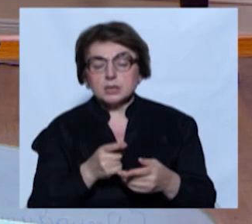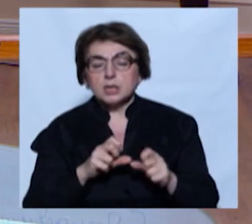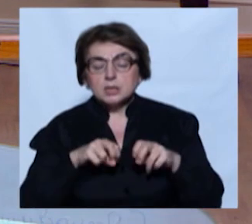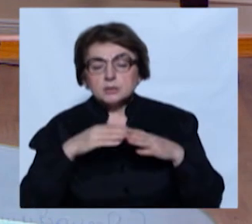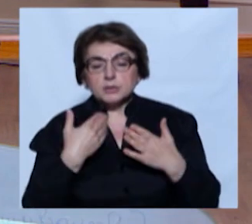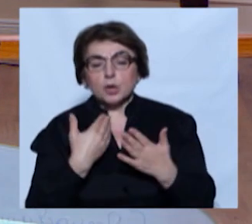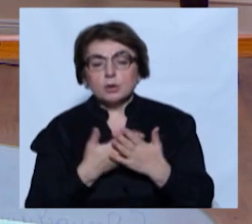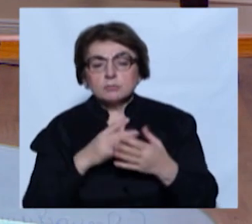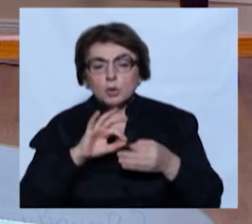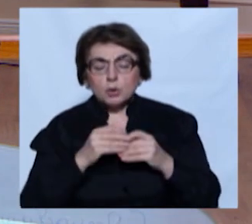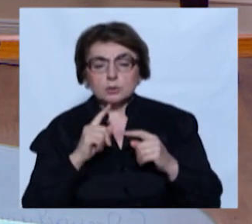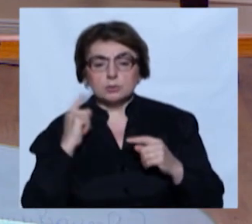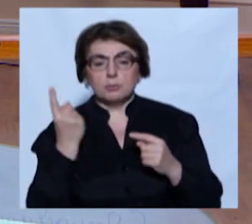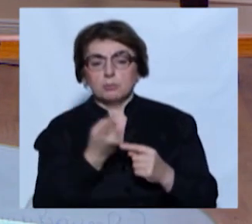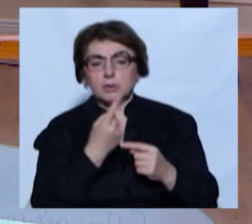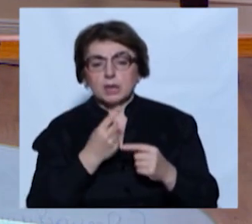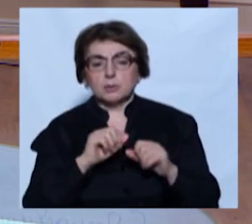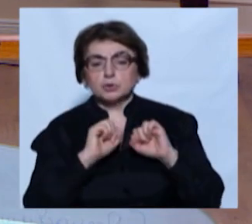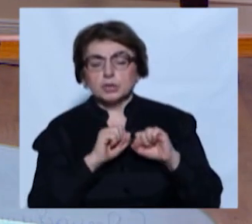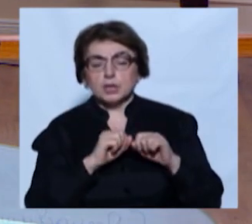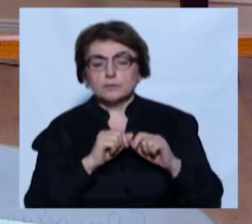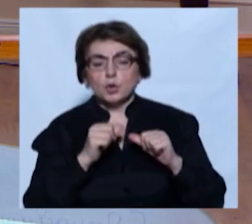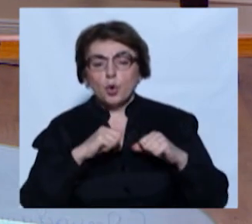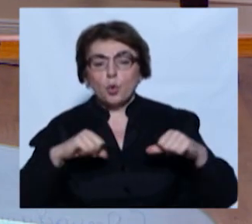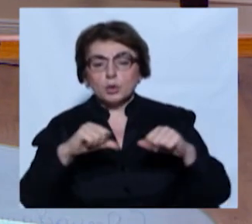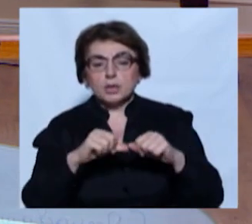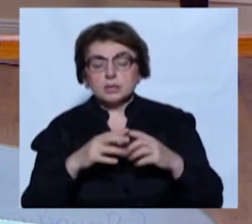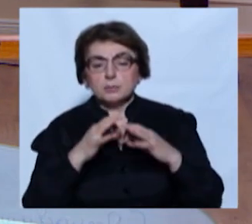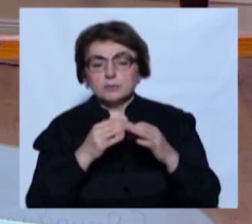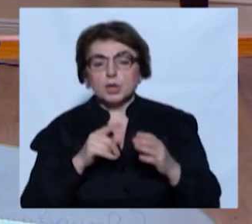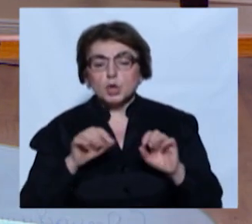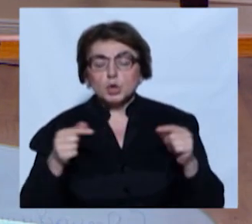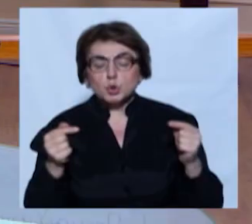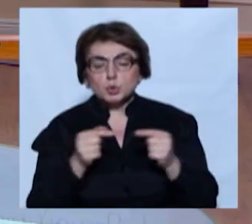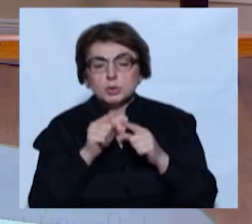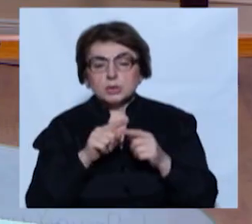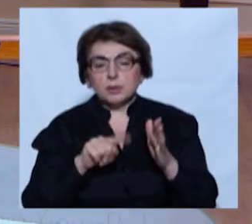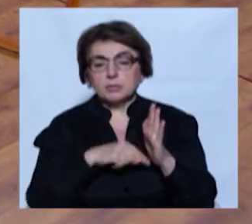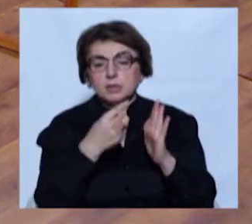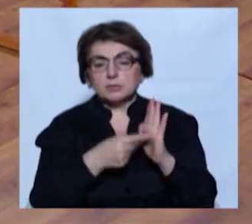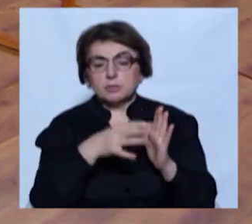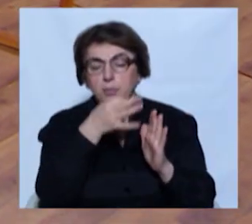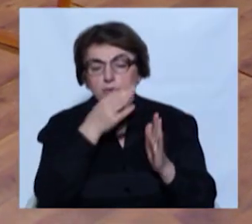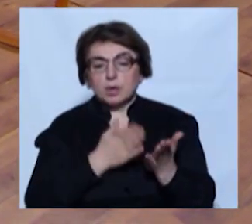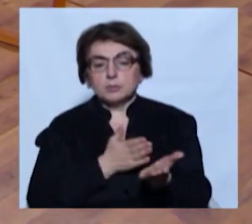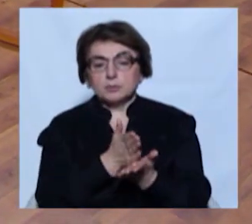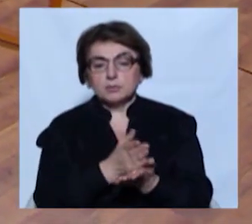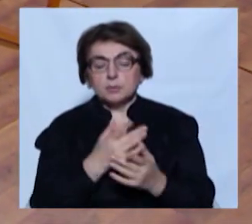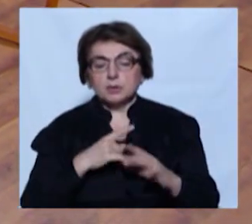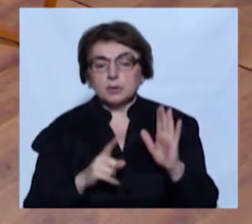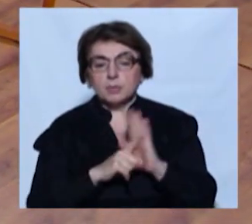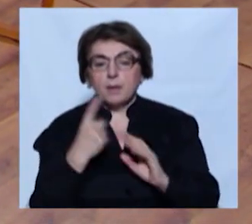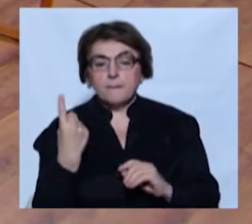გარემოს დაცვითი ორგანიზაციების განხილვით მივიდეთ სწორედ აი ამ კითხვის პასუხამდე. მინდა